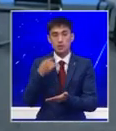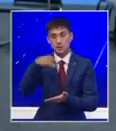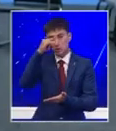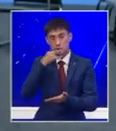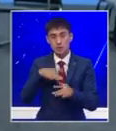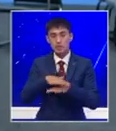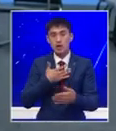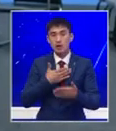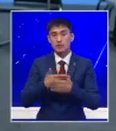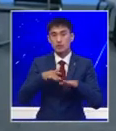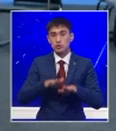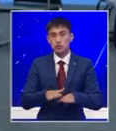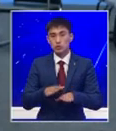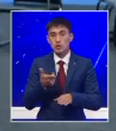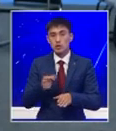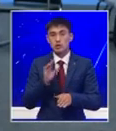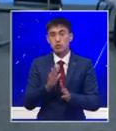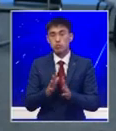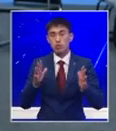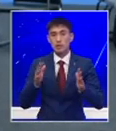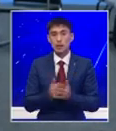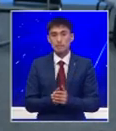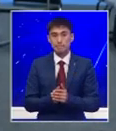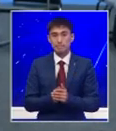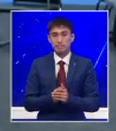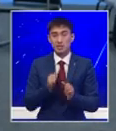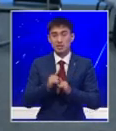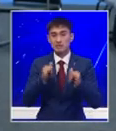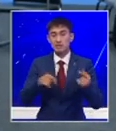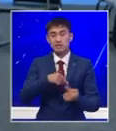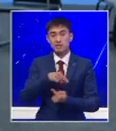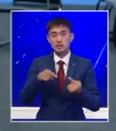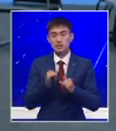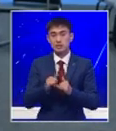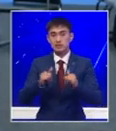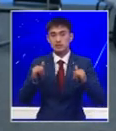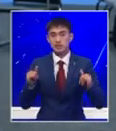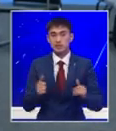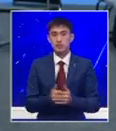самая активная зона, где более всего развивается бизнес, развивается